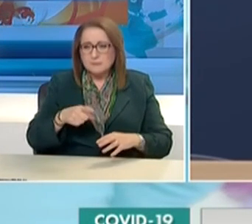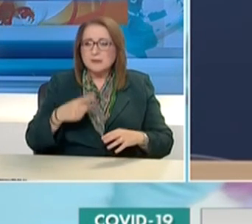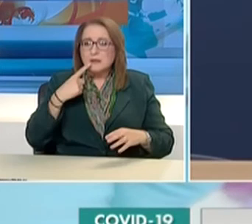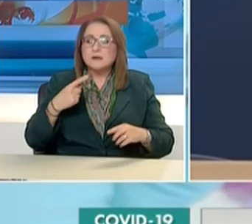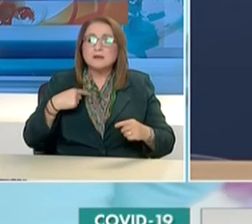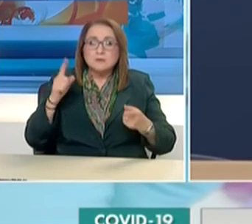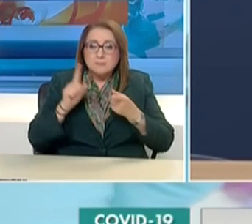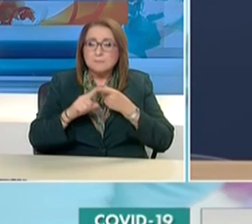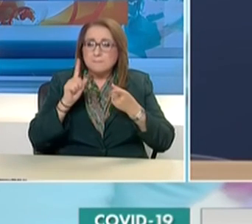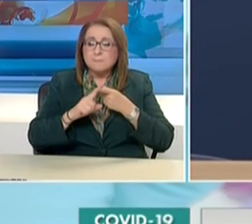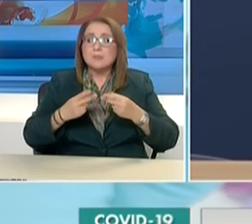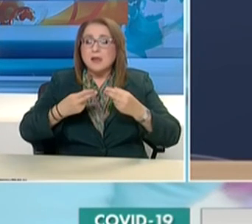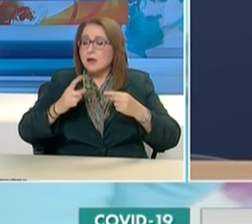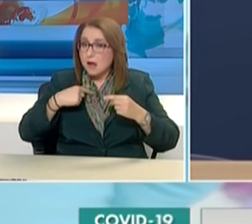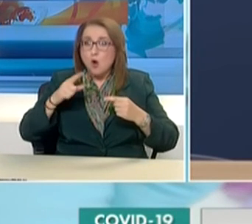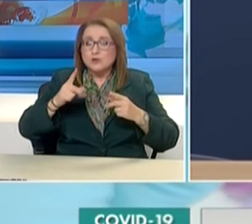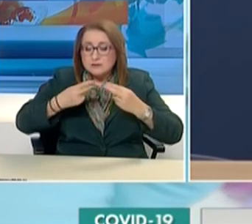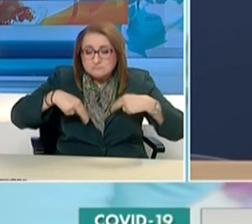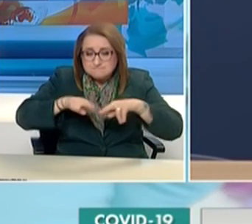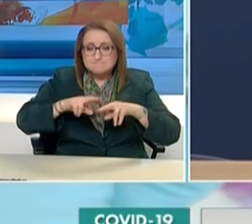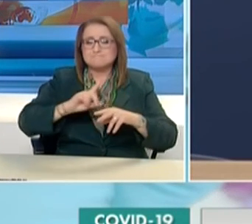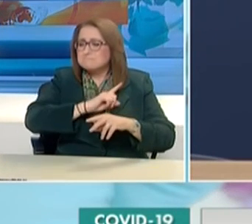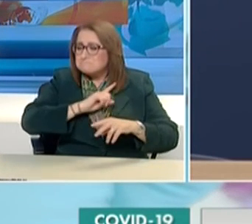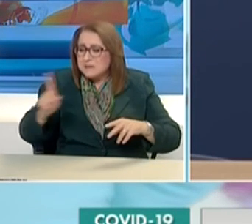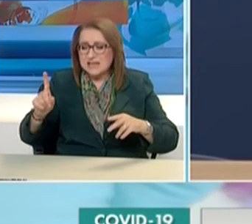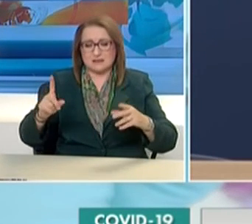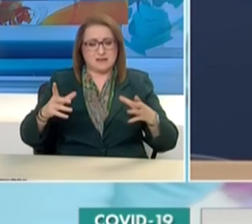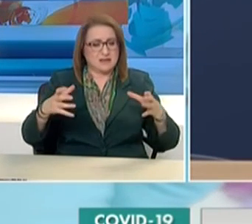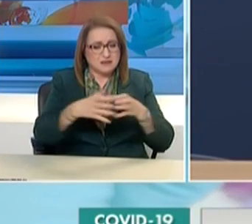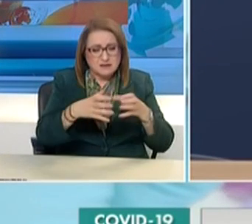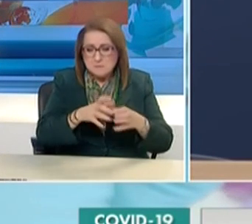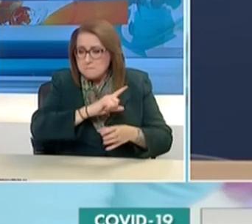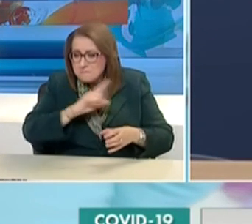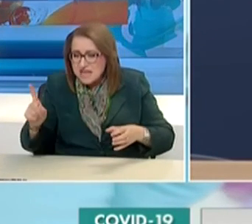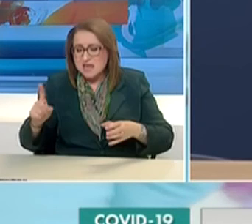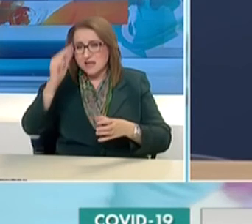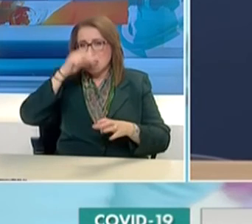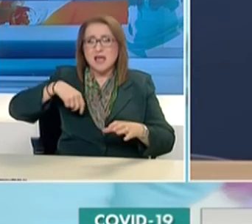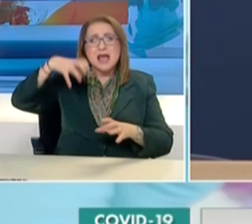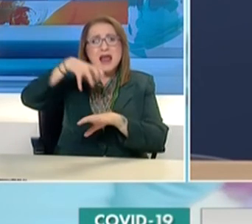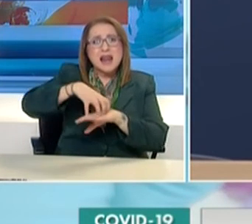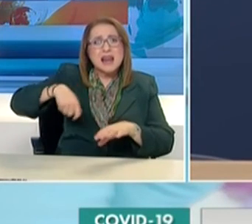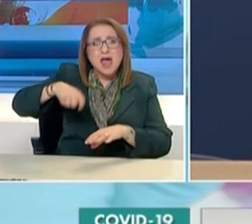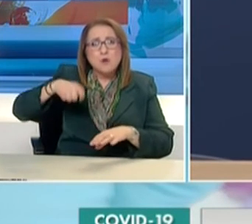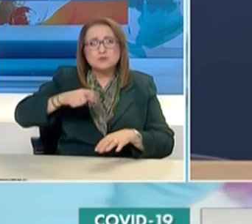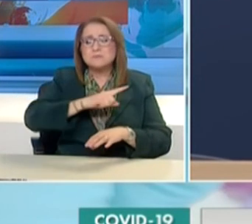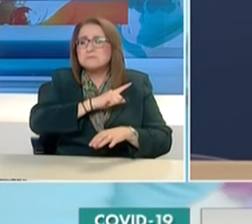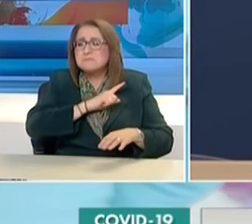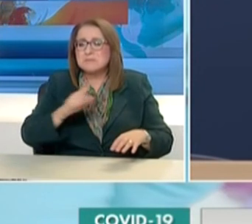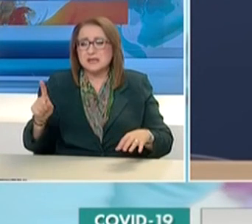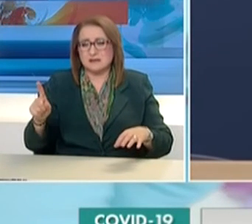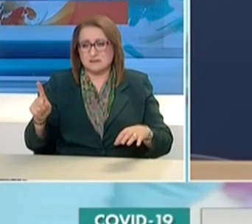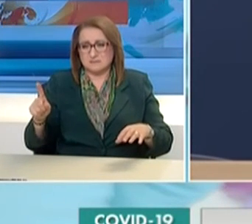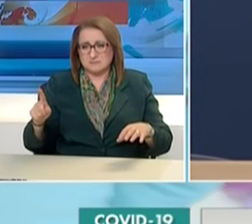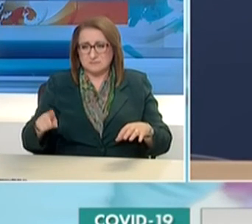με συναθρήσεις μέσα στους ναούς και τόνισα την ανάγκη να αποφύγουμε το να γίνουν οι εκκλησίες μας